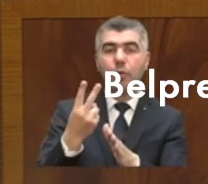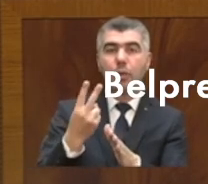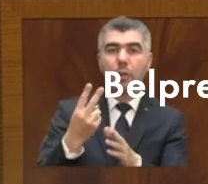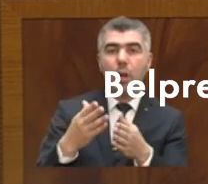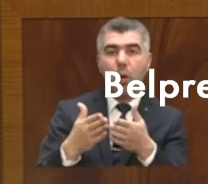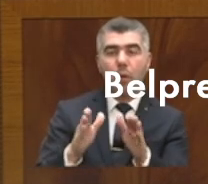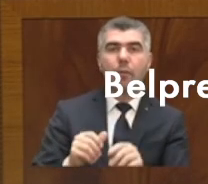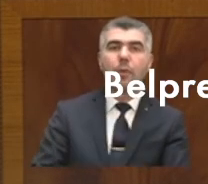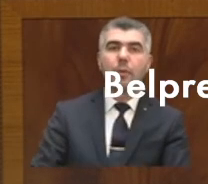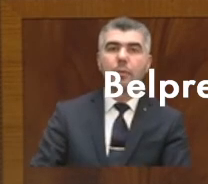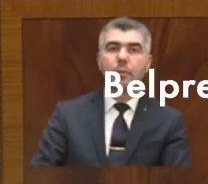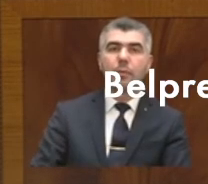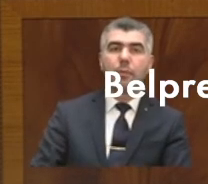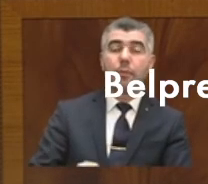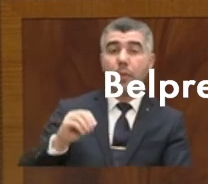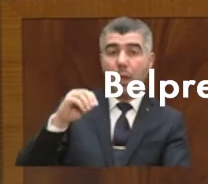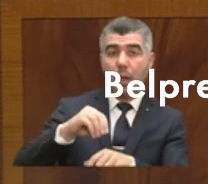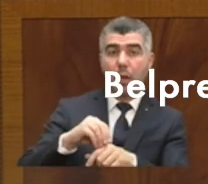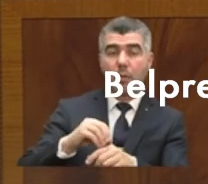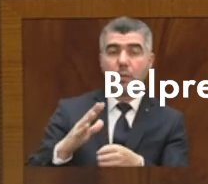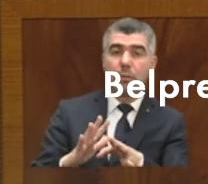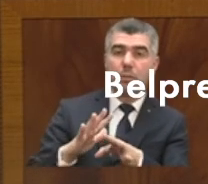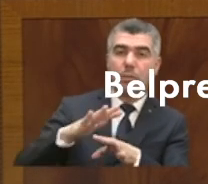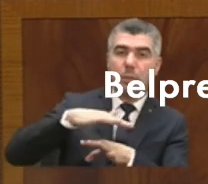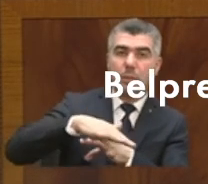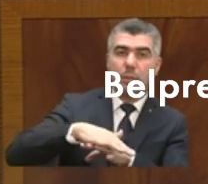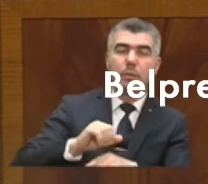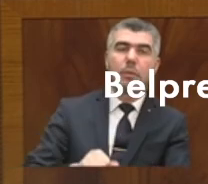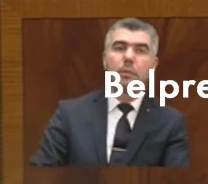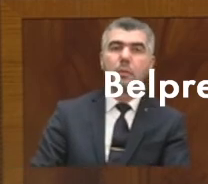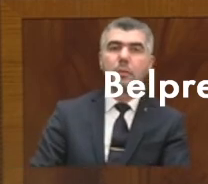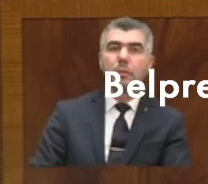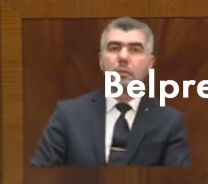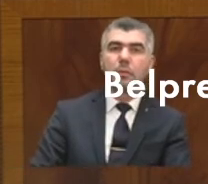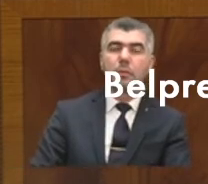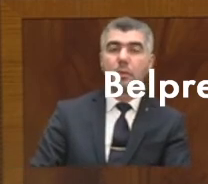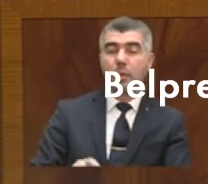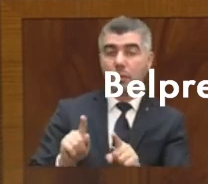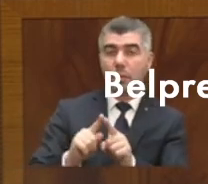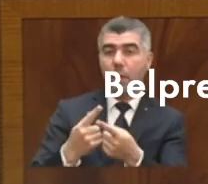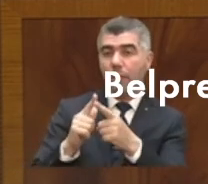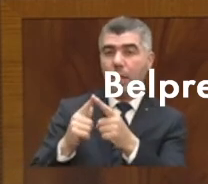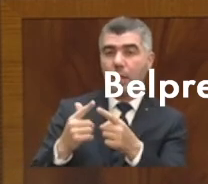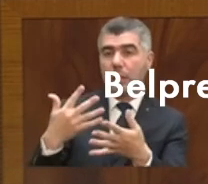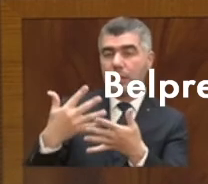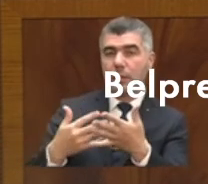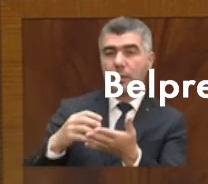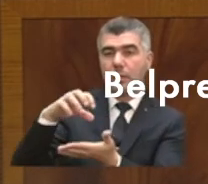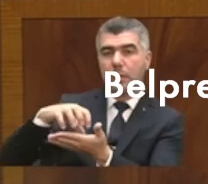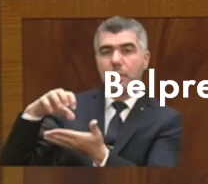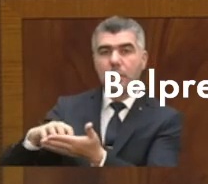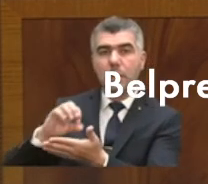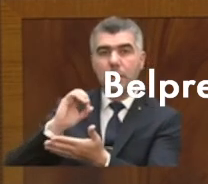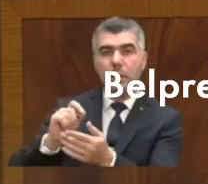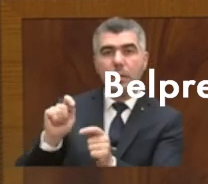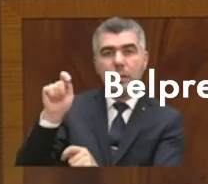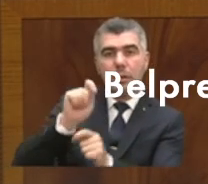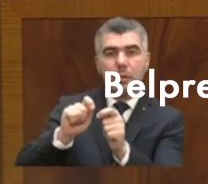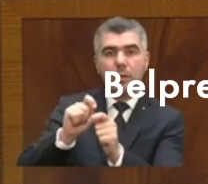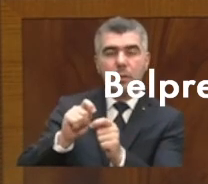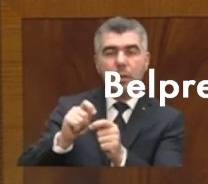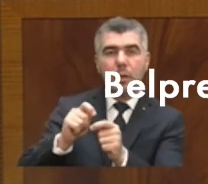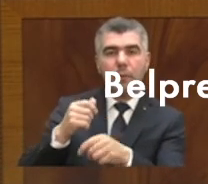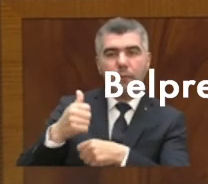2022. كاين كذلك السد ديال كاين السد ديال غيس والسد ديال مدز اللي غيكون جاهز هذه